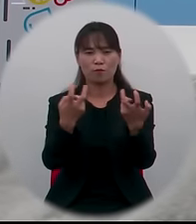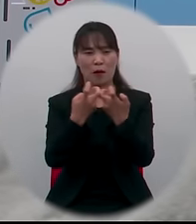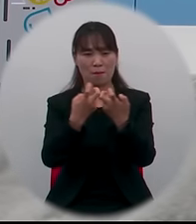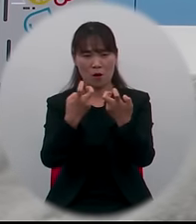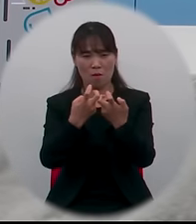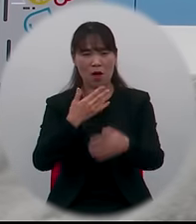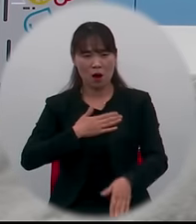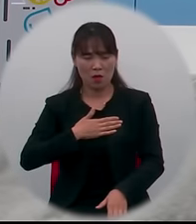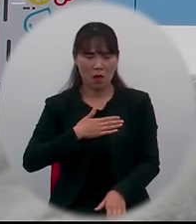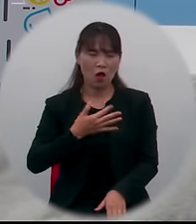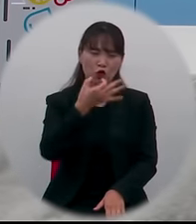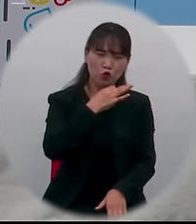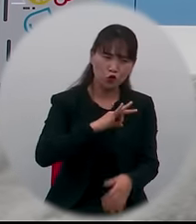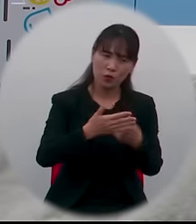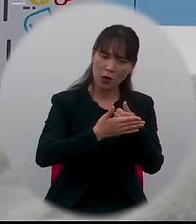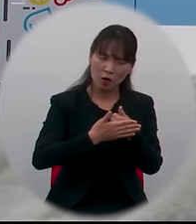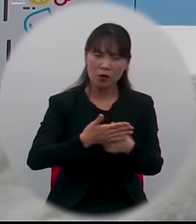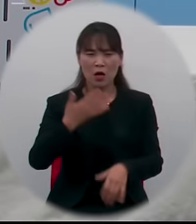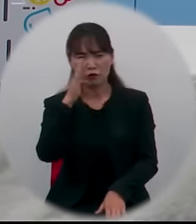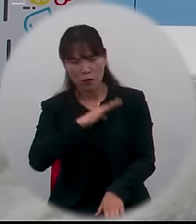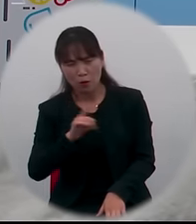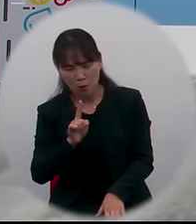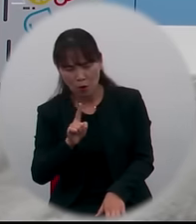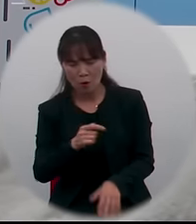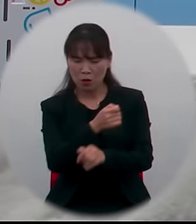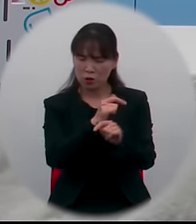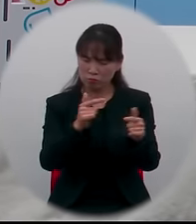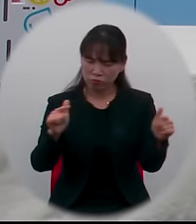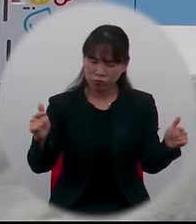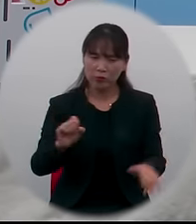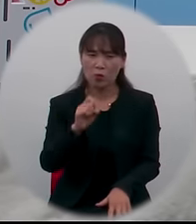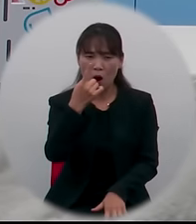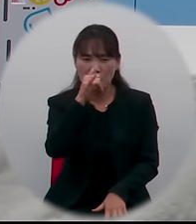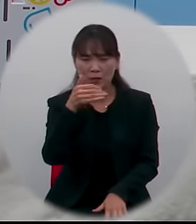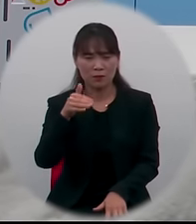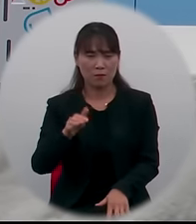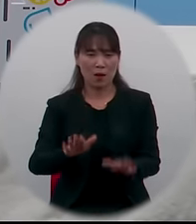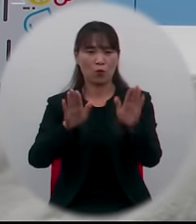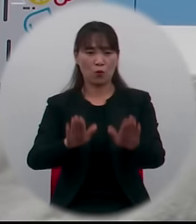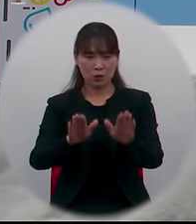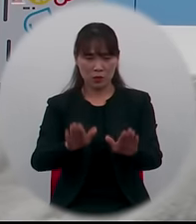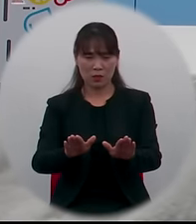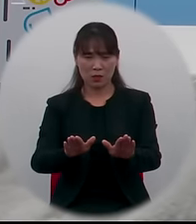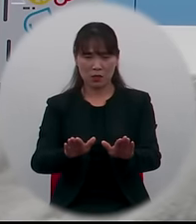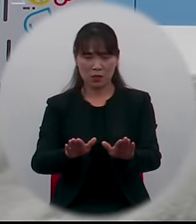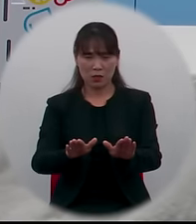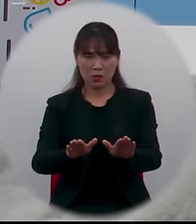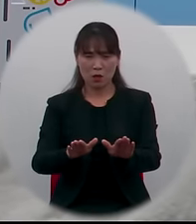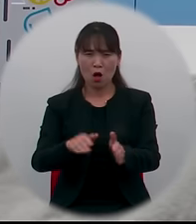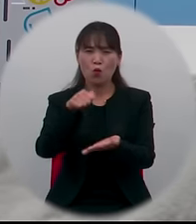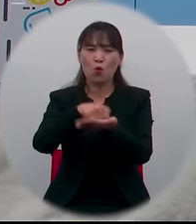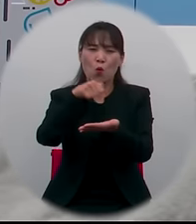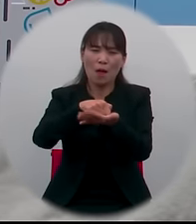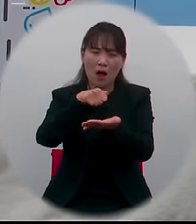과 자녀 모두 요령을 하셔야 되는데 자 유익하거나 유의한 게임들을 어떻게 고를 수 있을까 여러 가지 원리들이 있지만